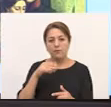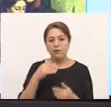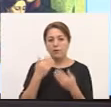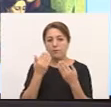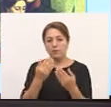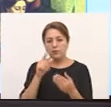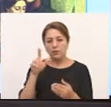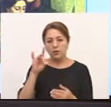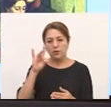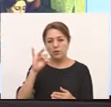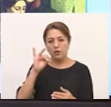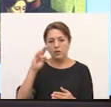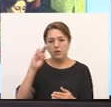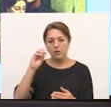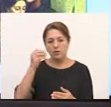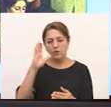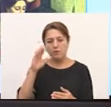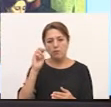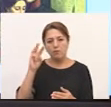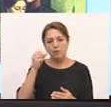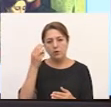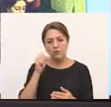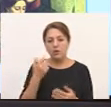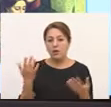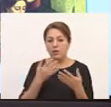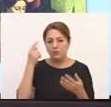Маша. Давайте-ка вспомним, какие сказки